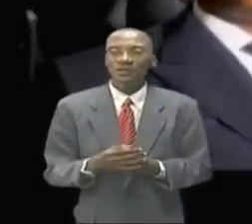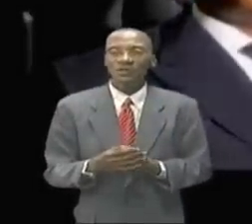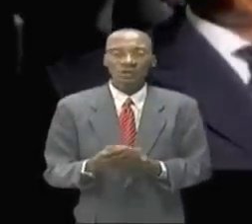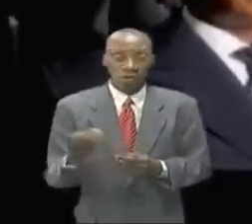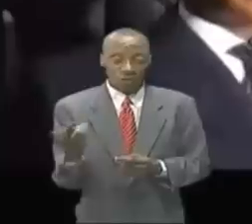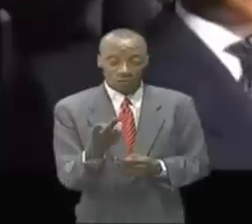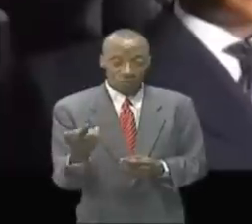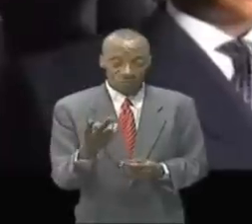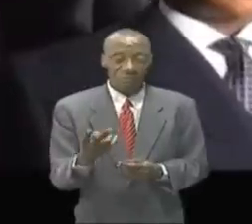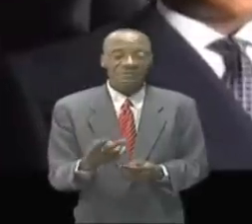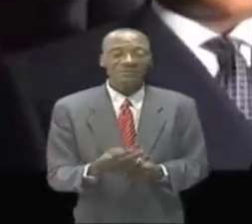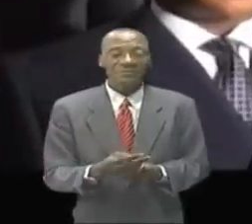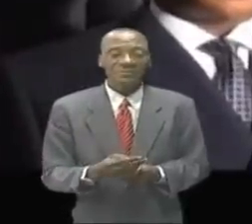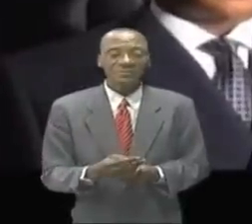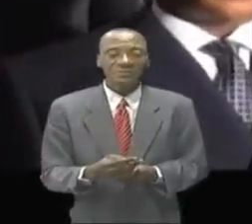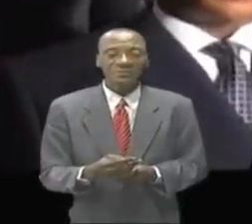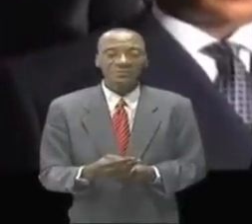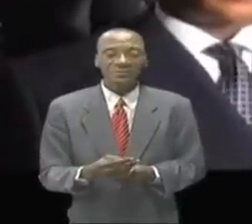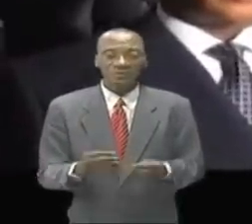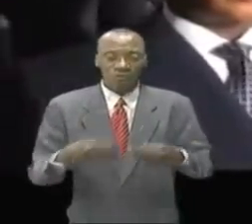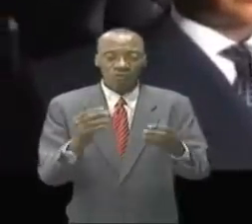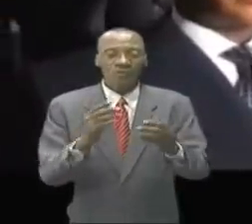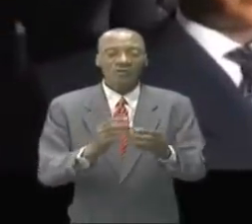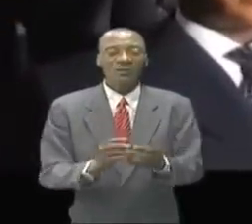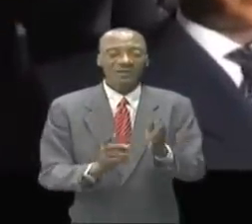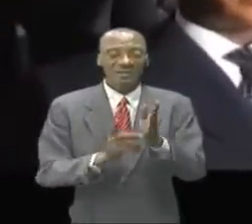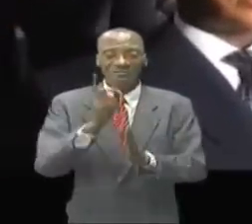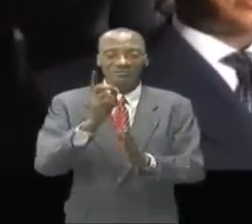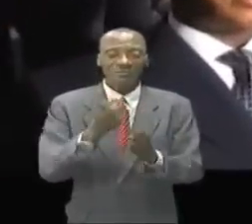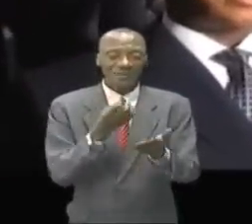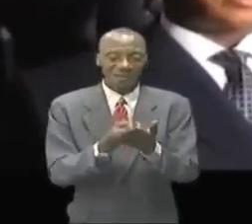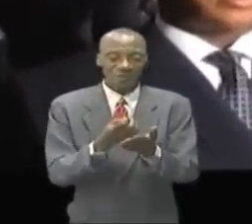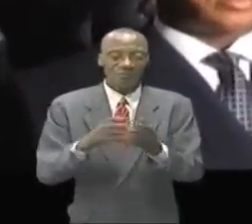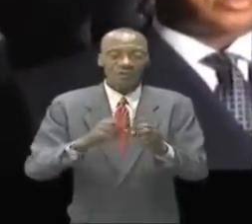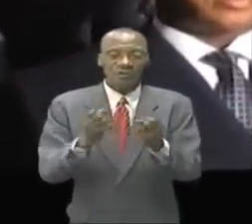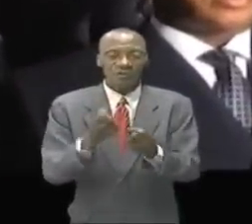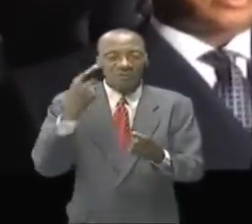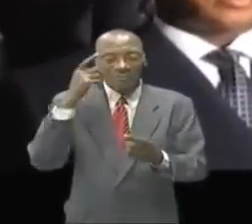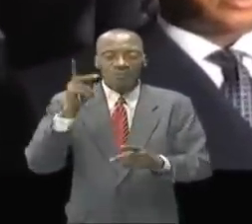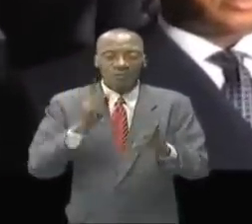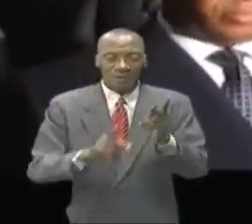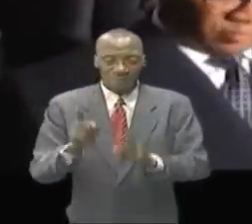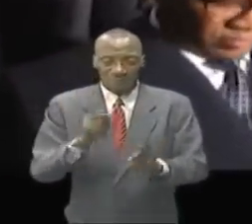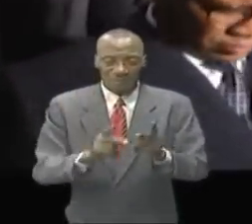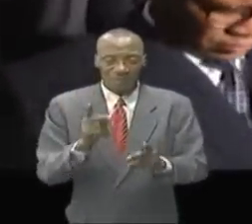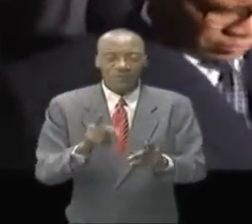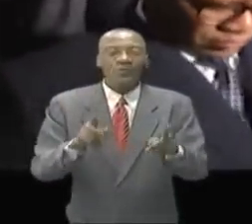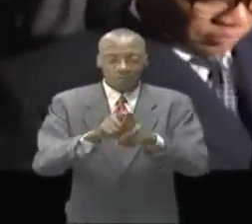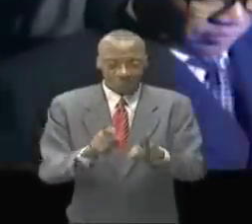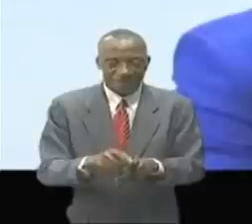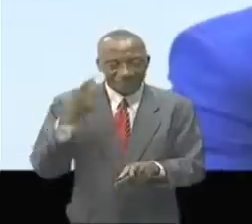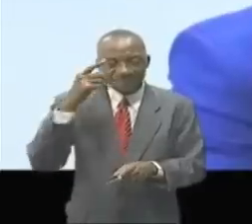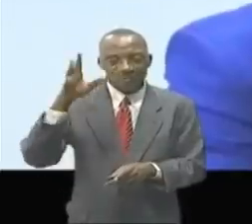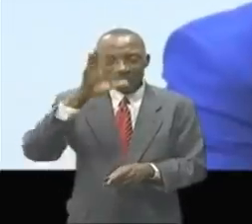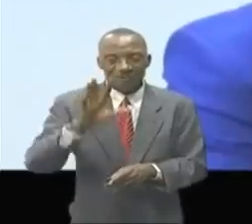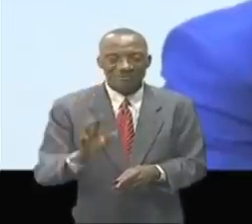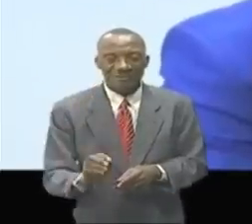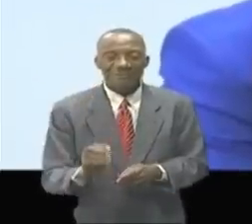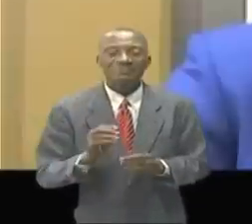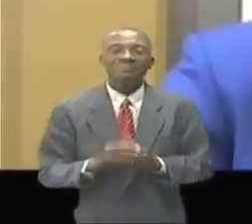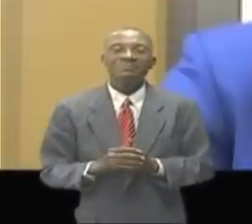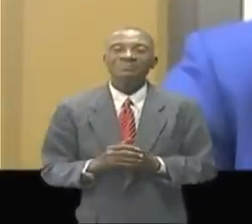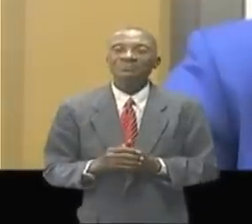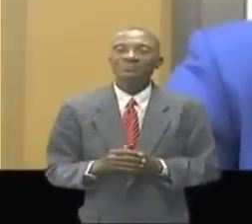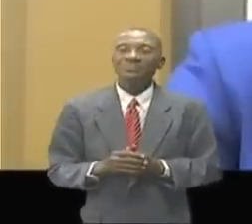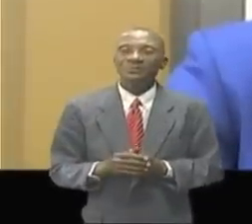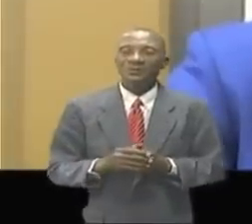du développement économique et social de nos populations et pourquoi pas de l'Afrique tout entière. Parce que nos chefs d'État sont